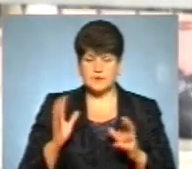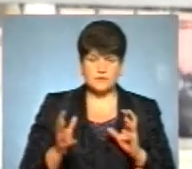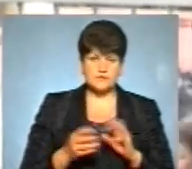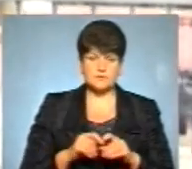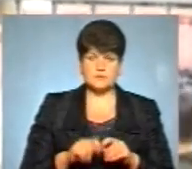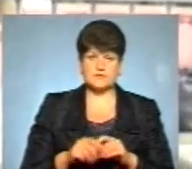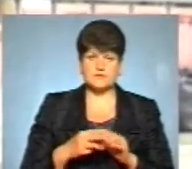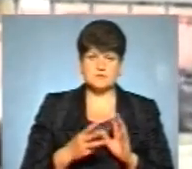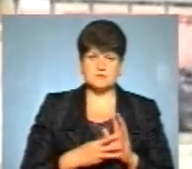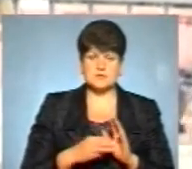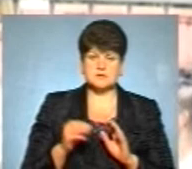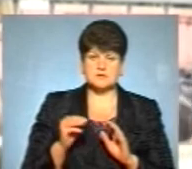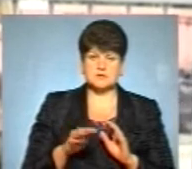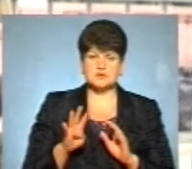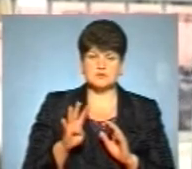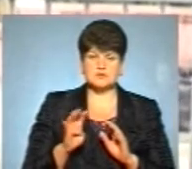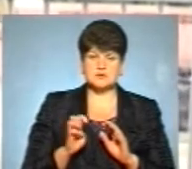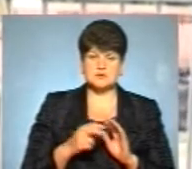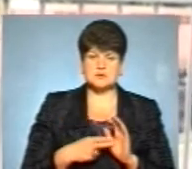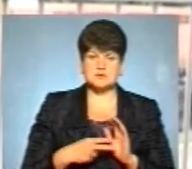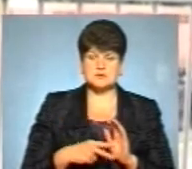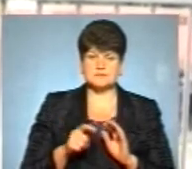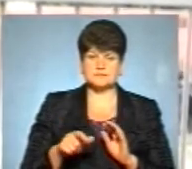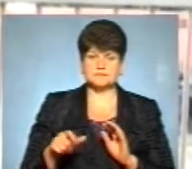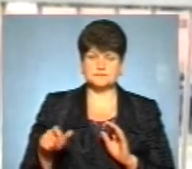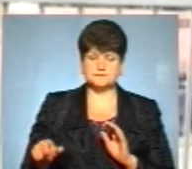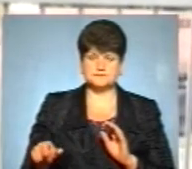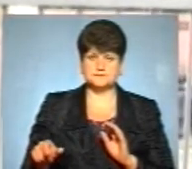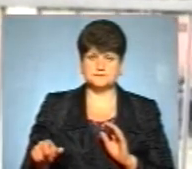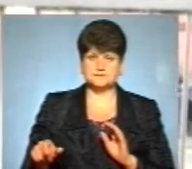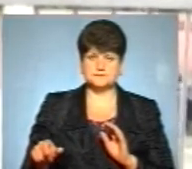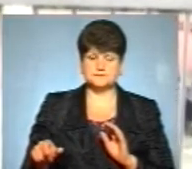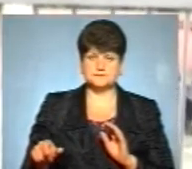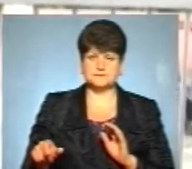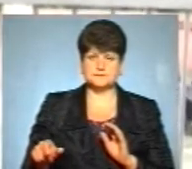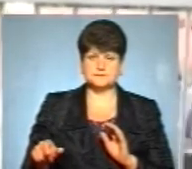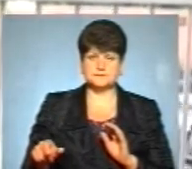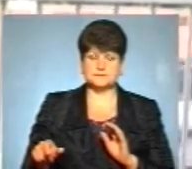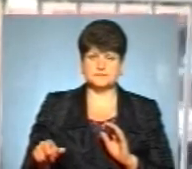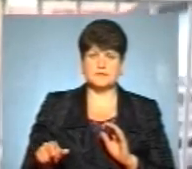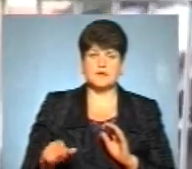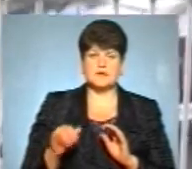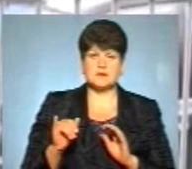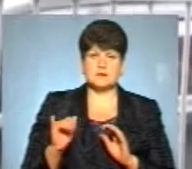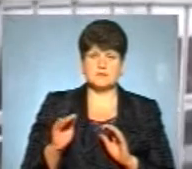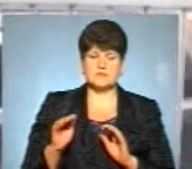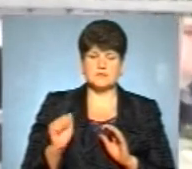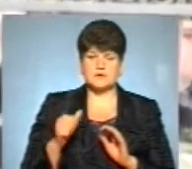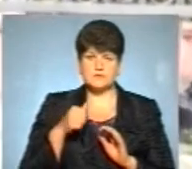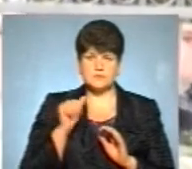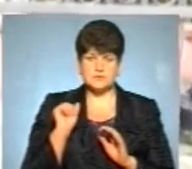обстежено 18 470 осіб спочатку спостереження. Методом ІФА